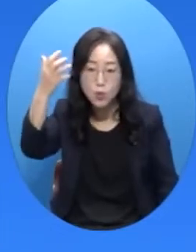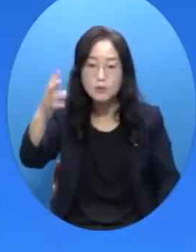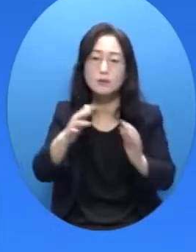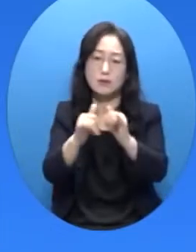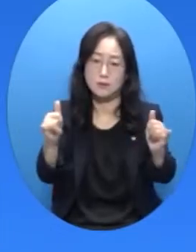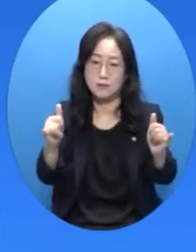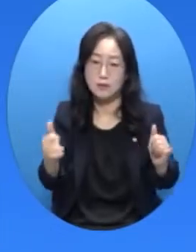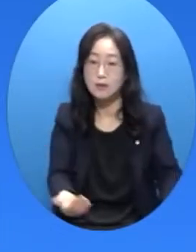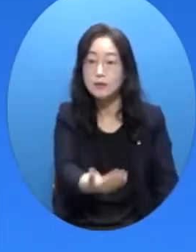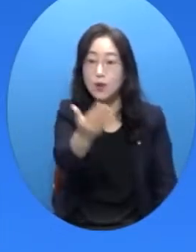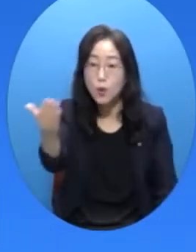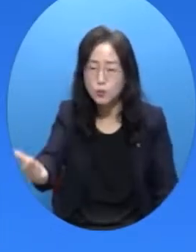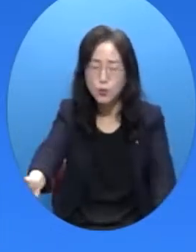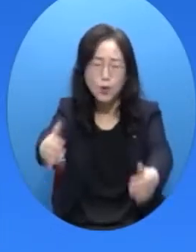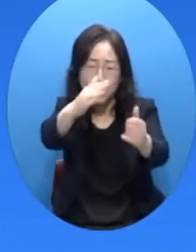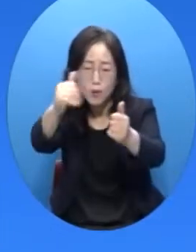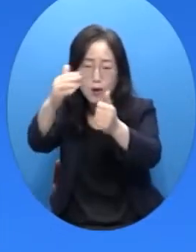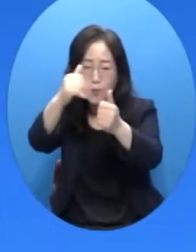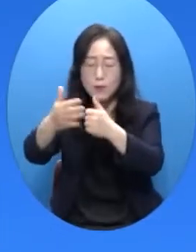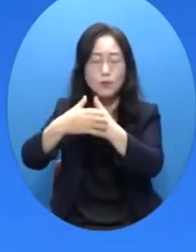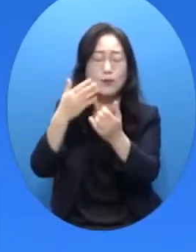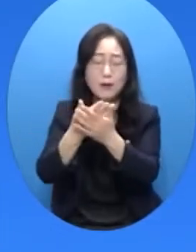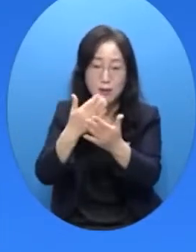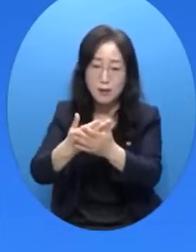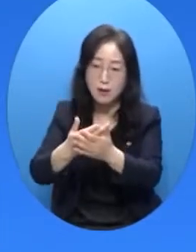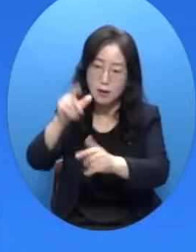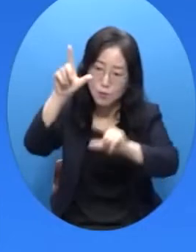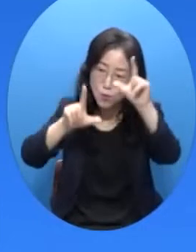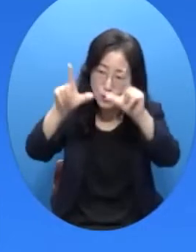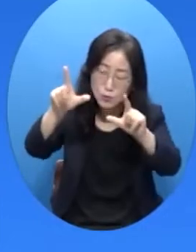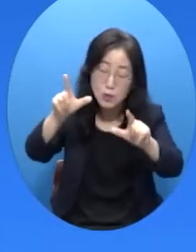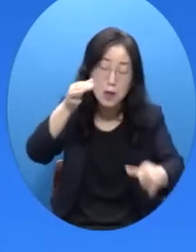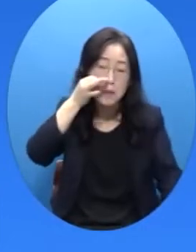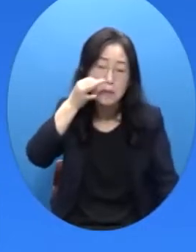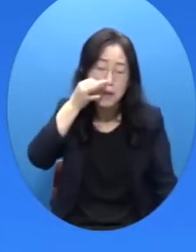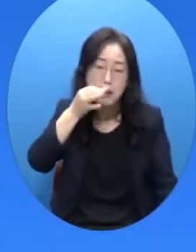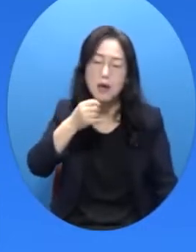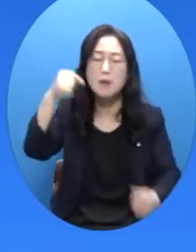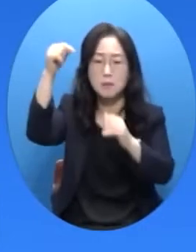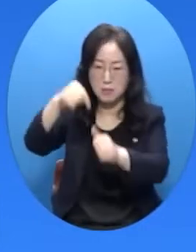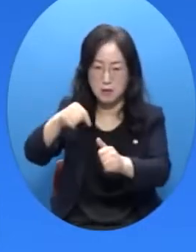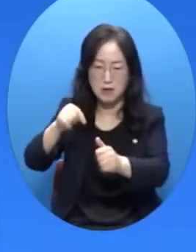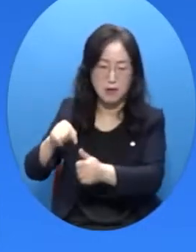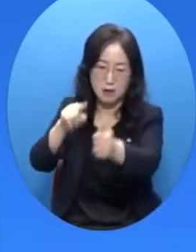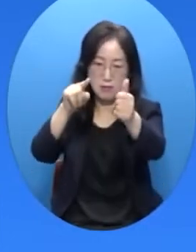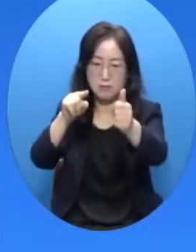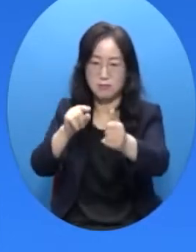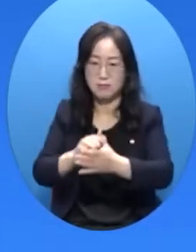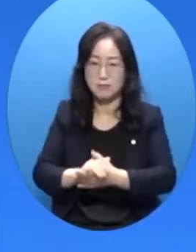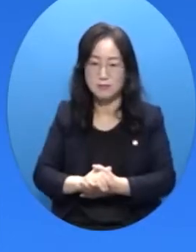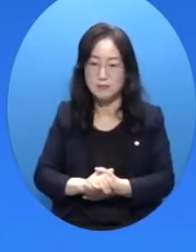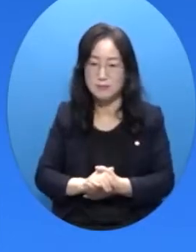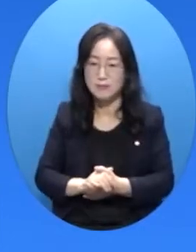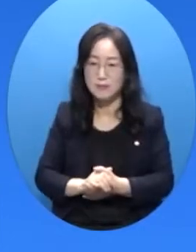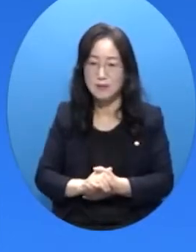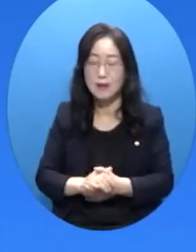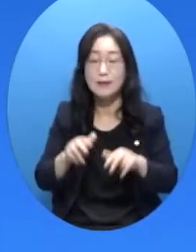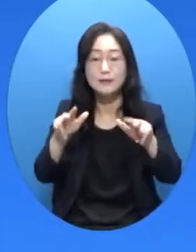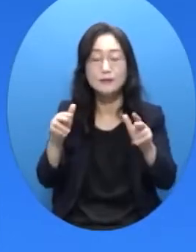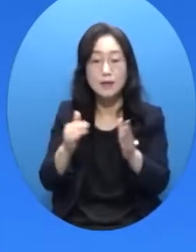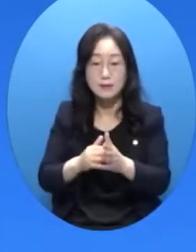5계명부터 10계명의 계명을 통해서 우리에게 가르쳐 주셨습니다. 그 이웃사랑의 출발점이 부모사랑입니다. 제 5계명 출애굽기